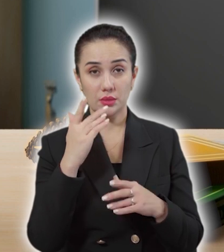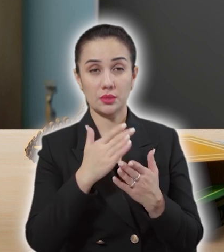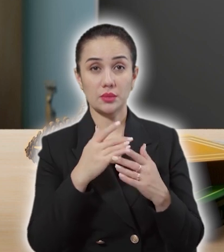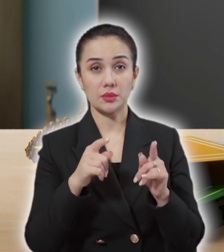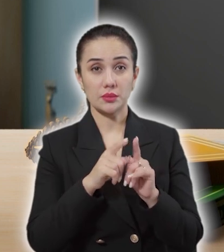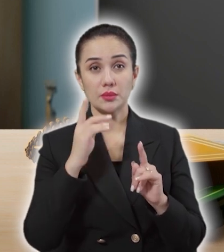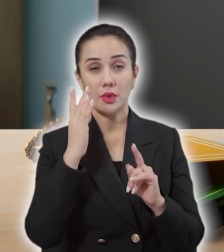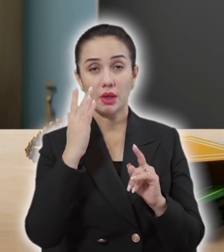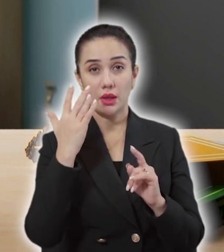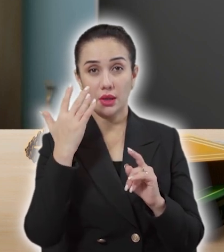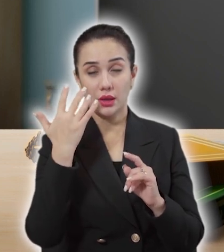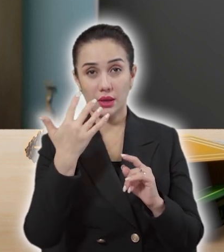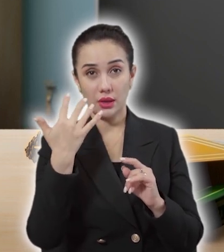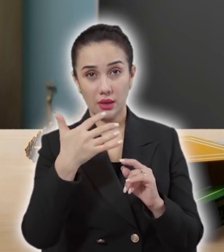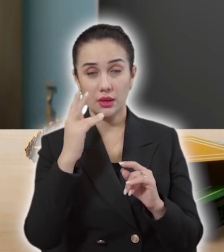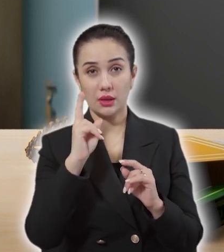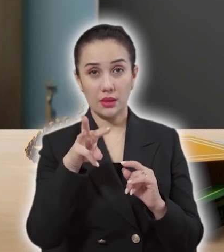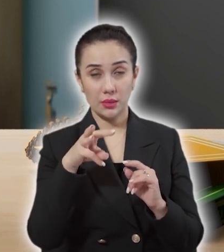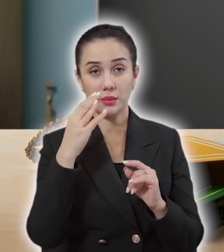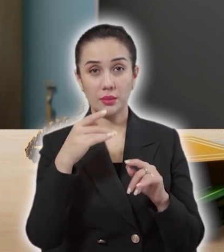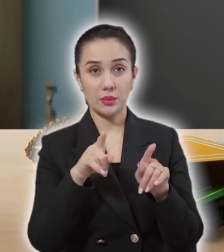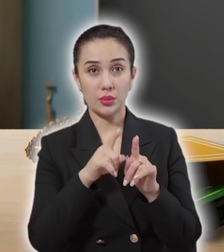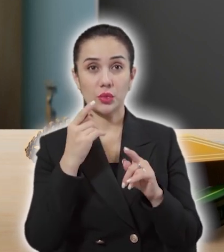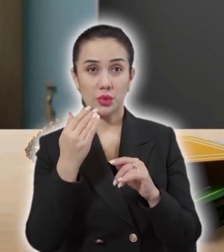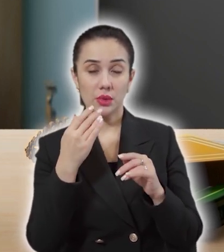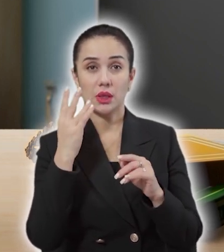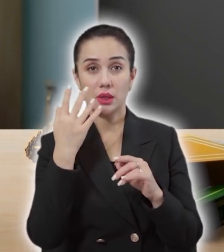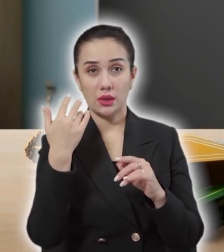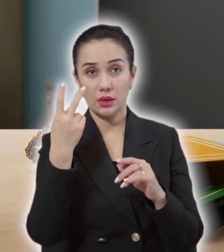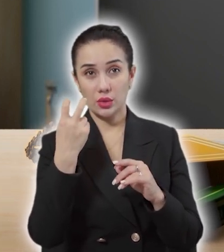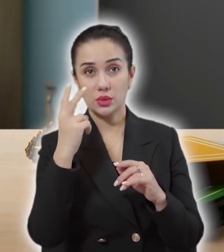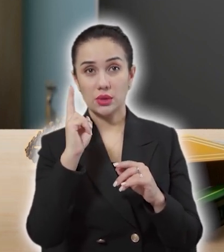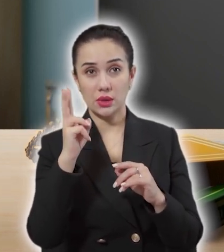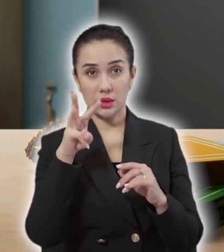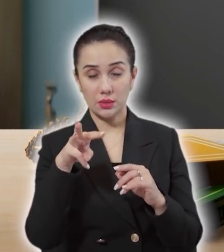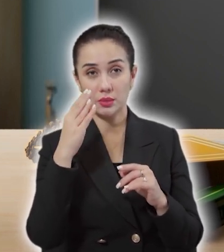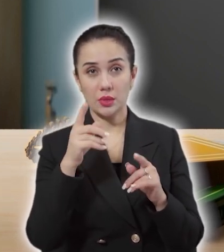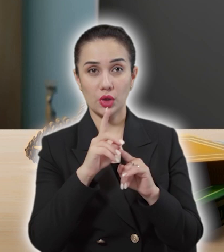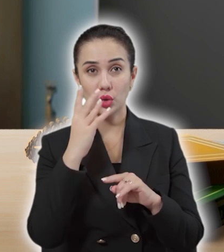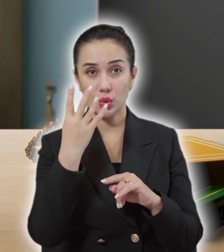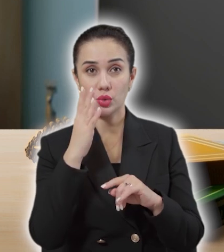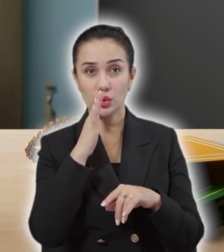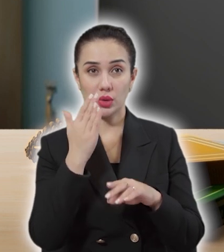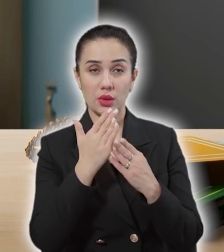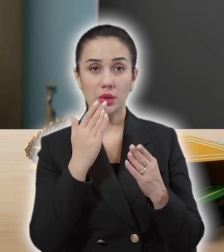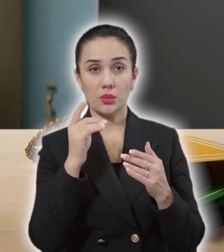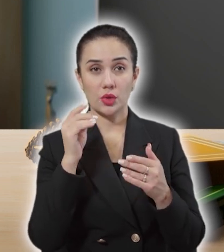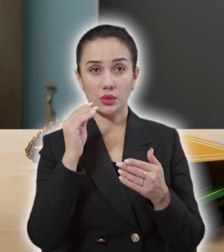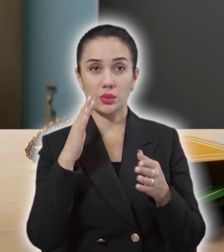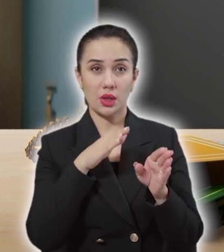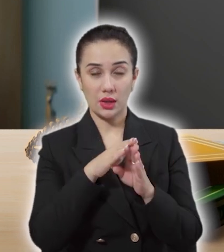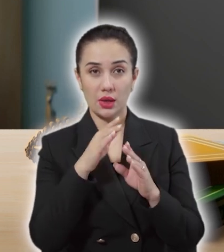degani. 200 km masofani esa shunda 200 km masofani 4 soatda bosib